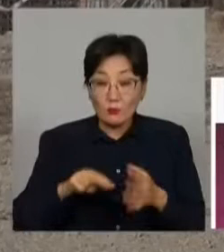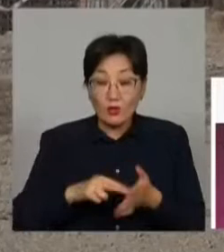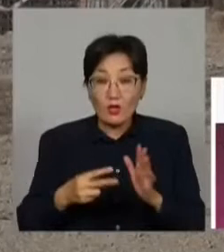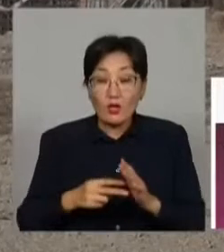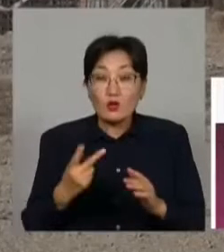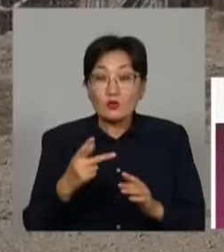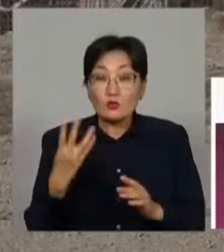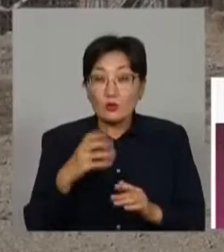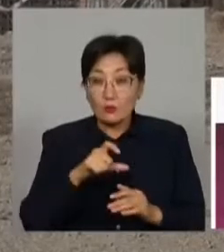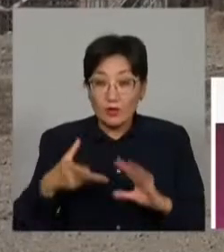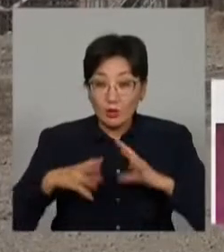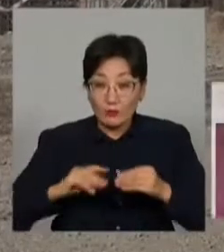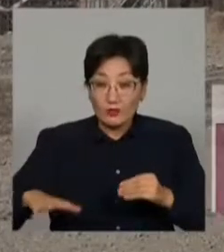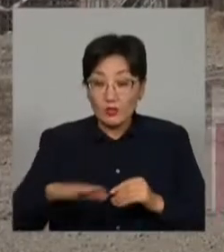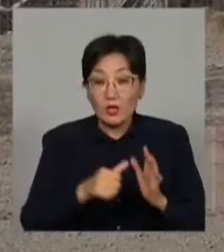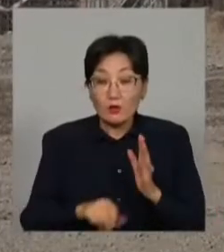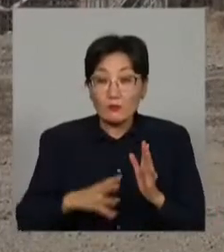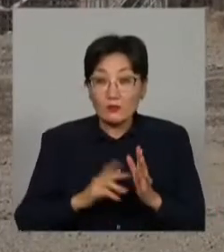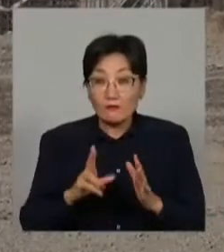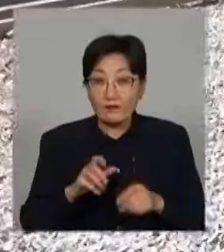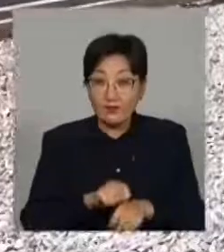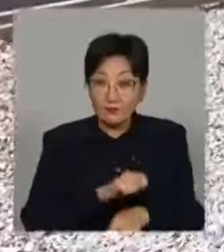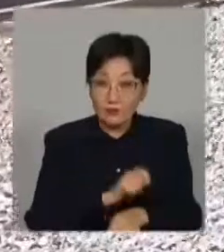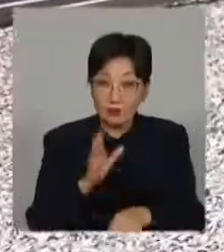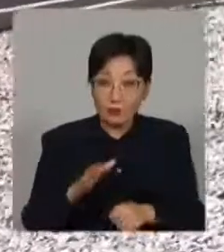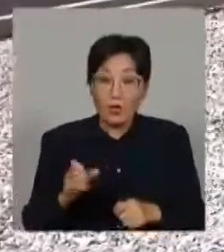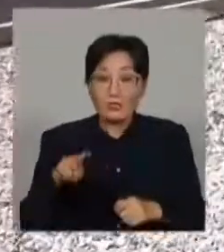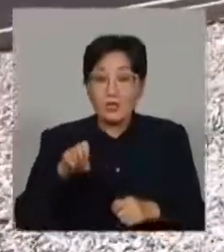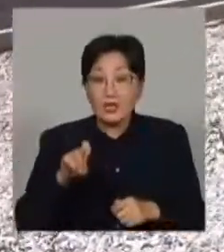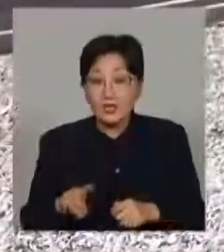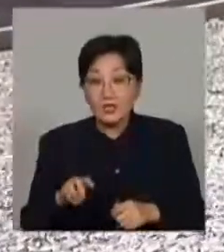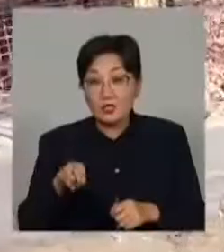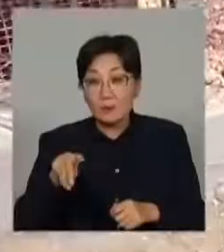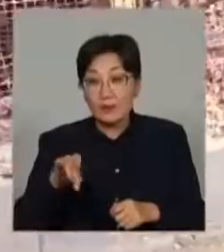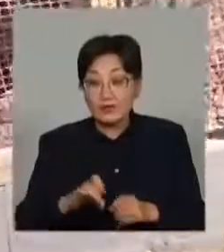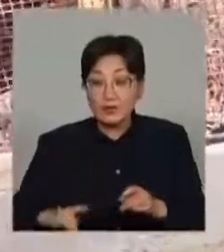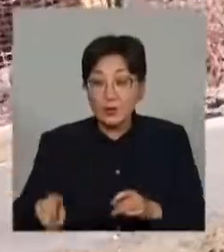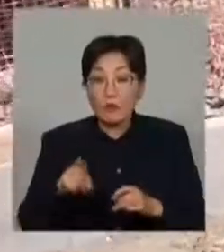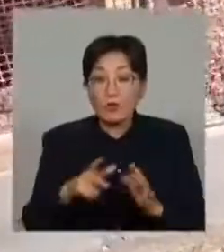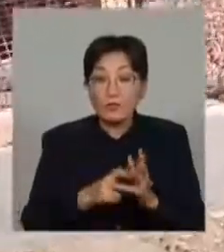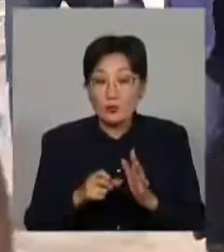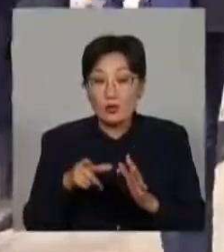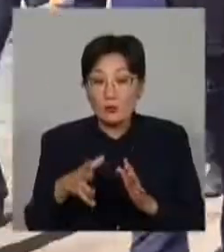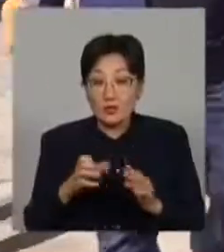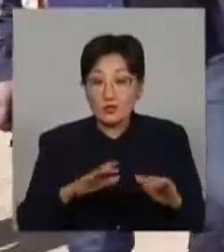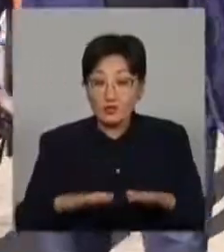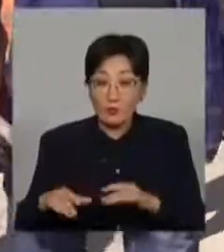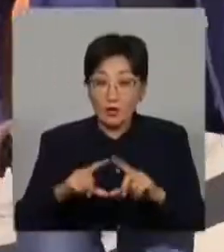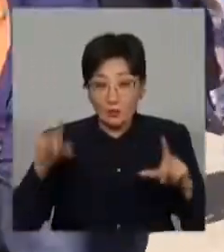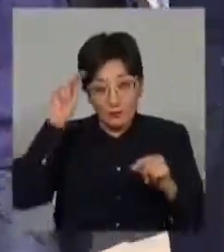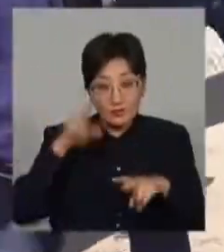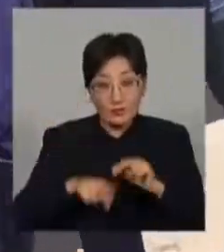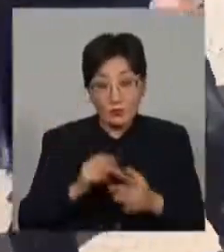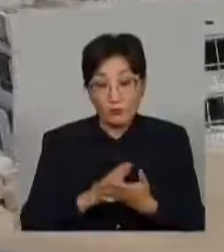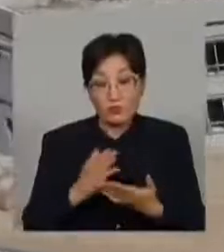4 қабатты, жалпы аумағы 69 мың шаршы метр болады. Саялы мен Томирис шағын ауданында 1800 және 1500 орындық мектеп салынып